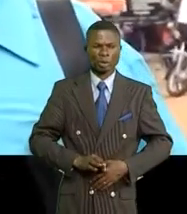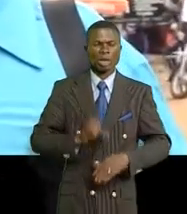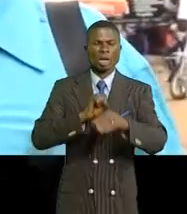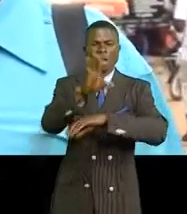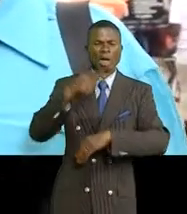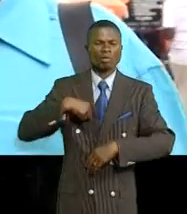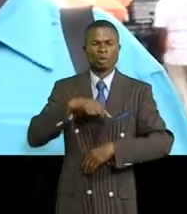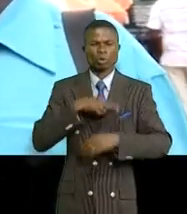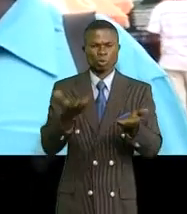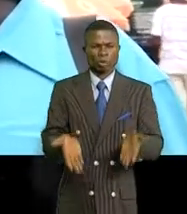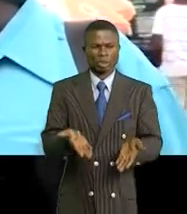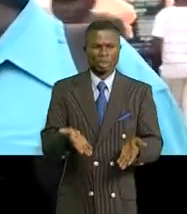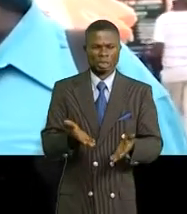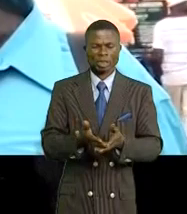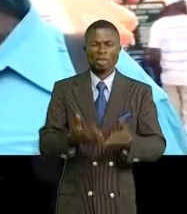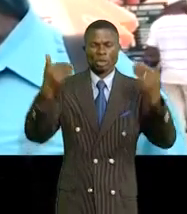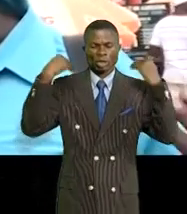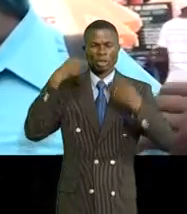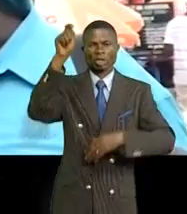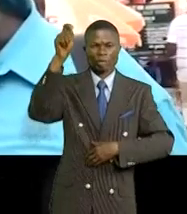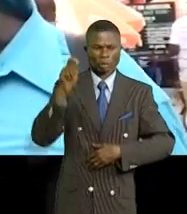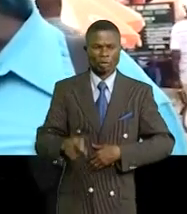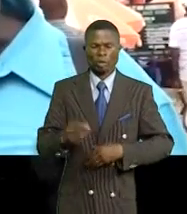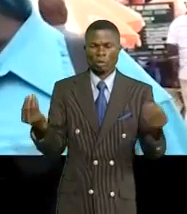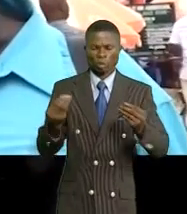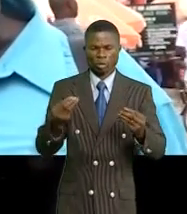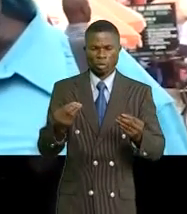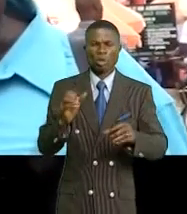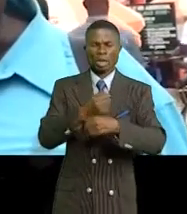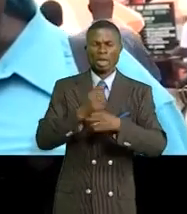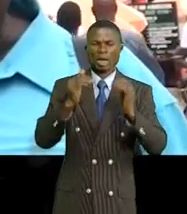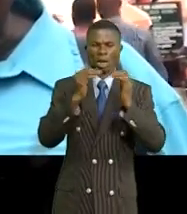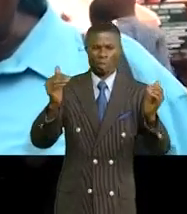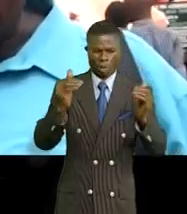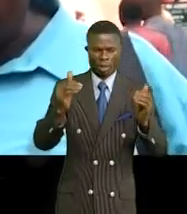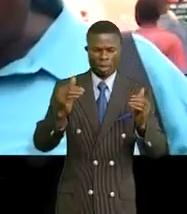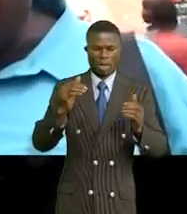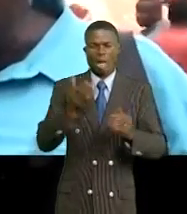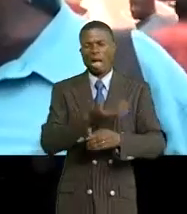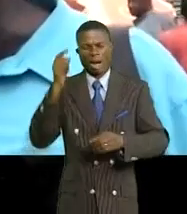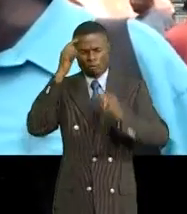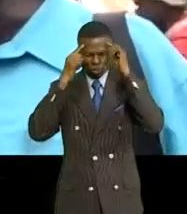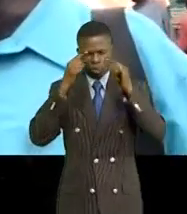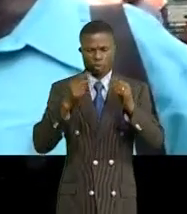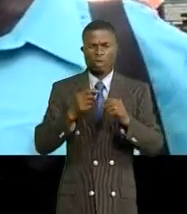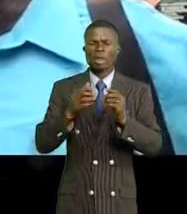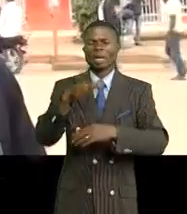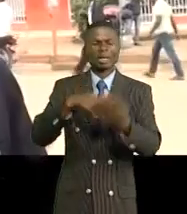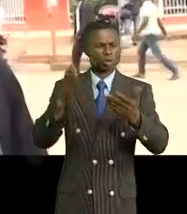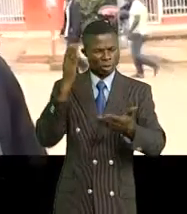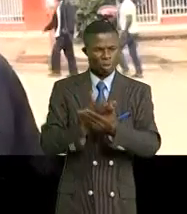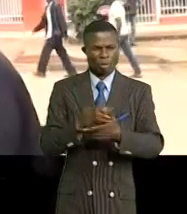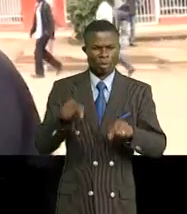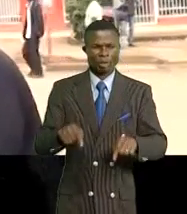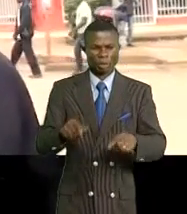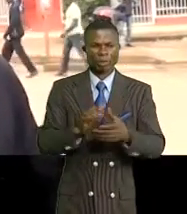envoyé les autorités militaires afin de restaurer la quiétude, la sécurité dans notre pays.